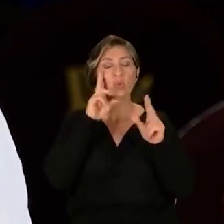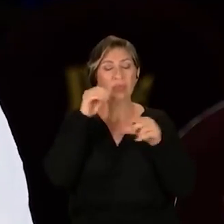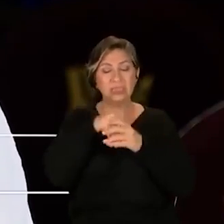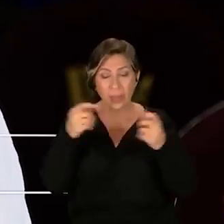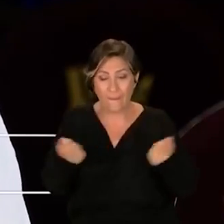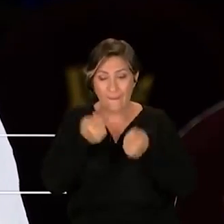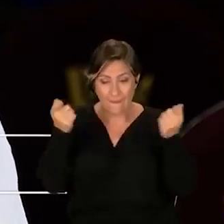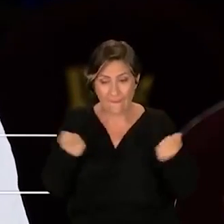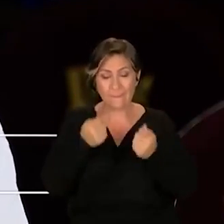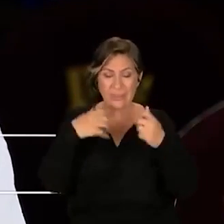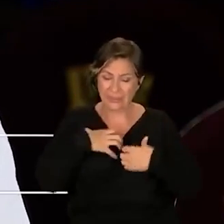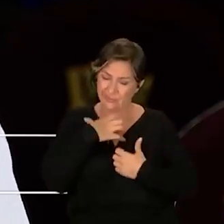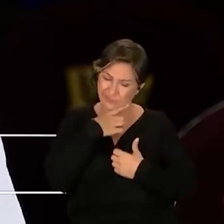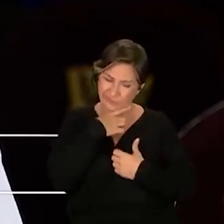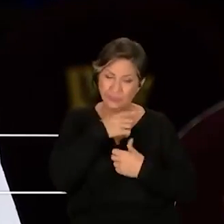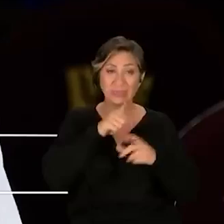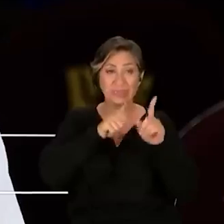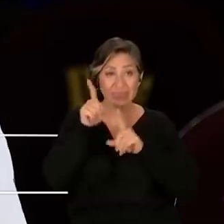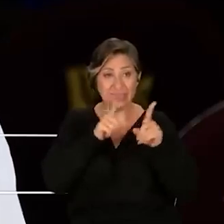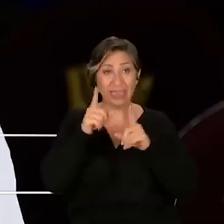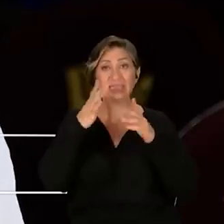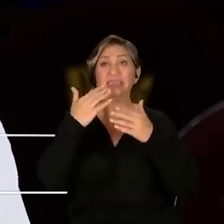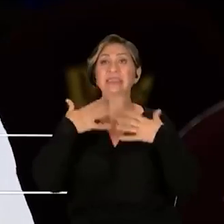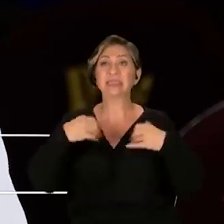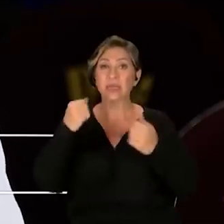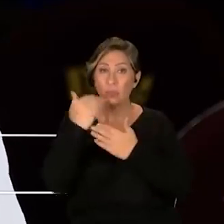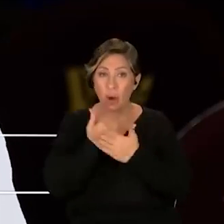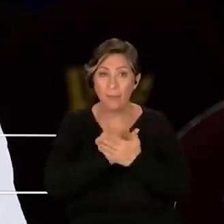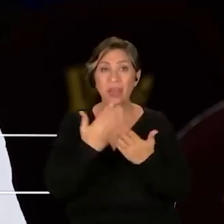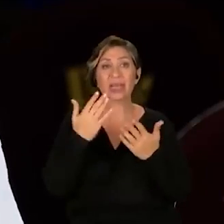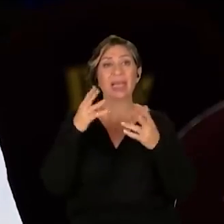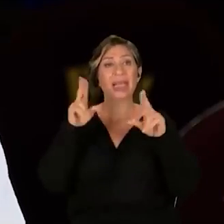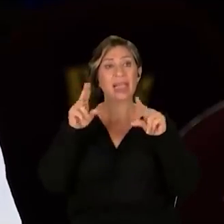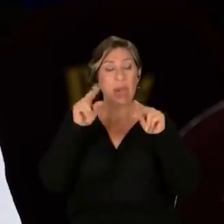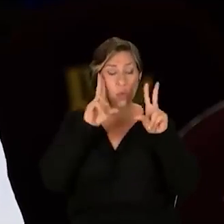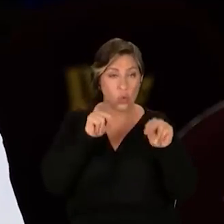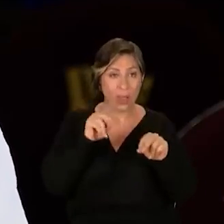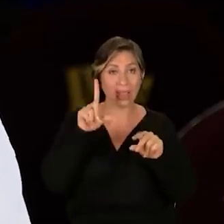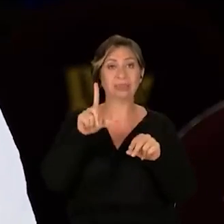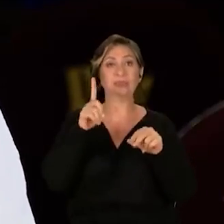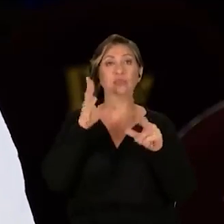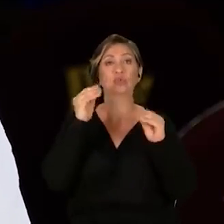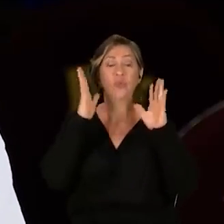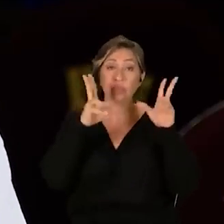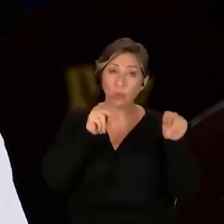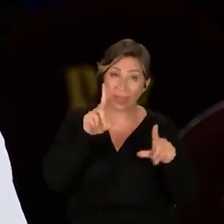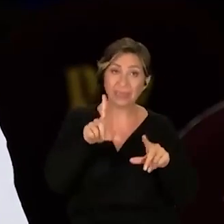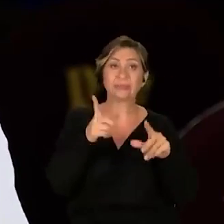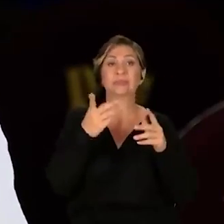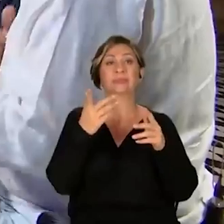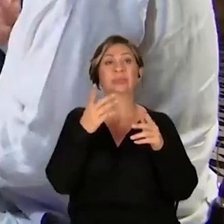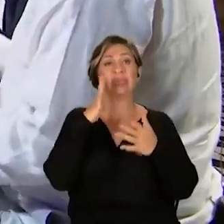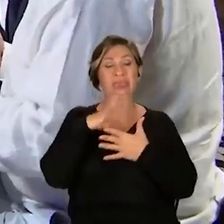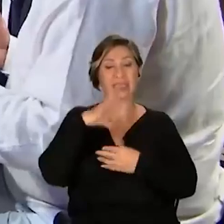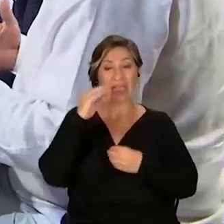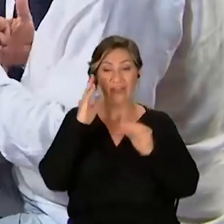bu işte internet, sağlık programları, hani yeterli uyumak lazım, çok uyumak lazım.